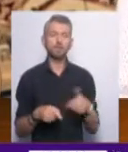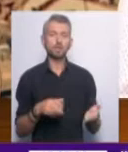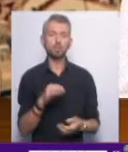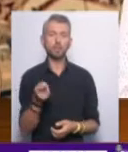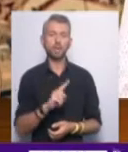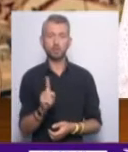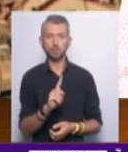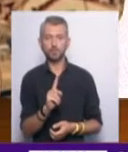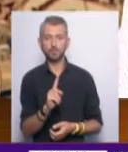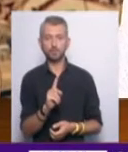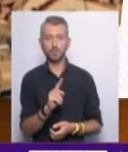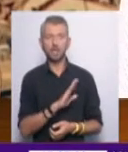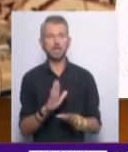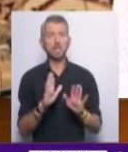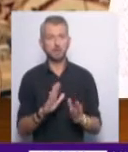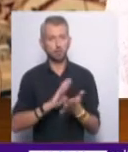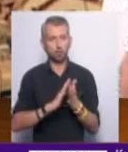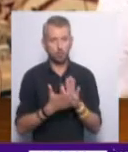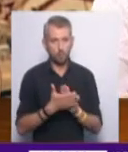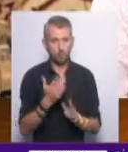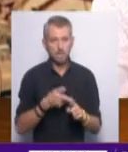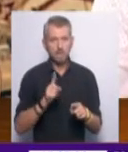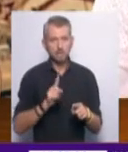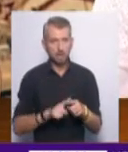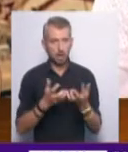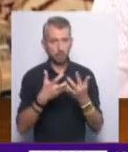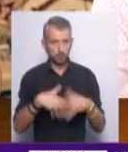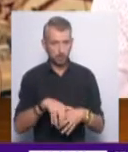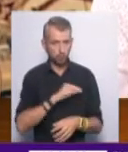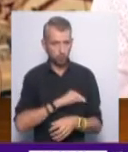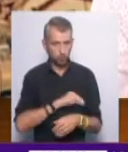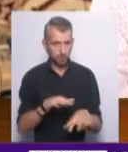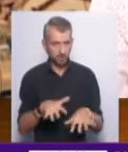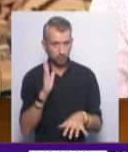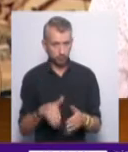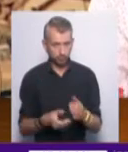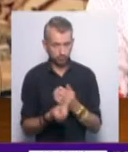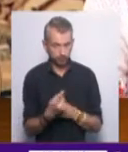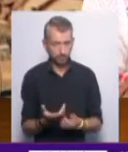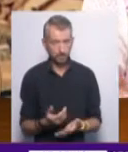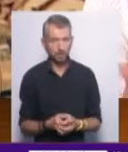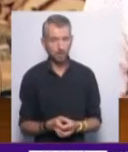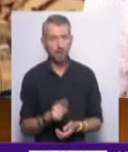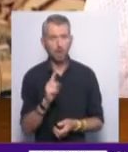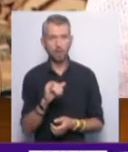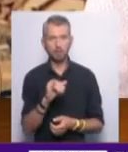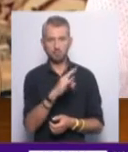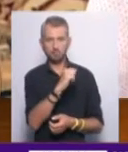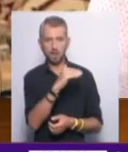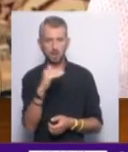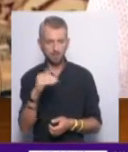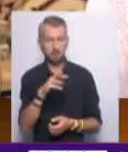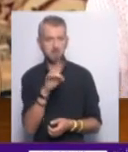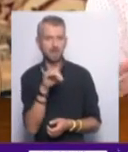що не тільки умови, це автоматичні робочі місця будуть сприяти новим, а на рівні